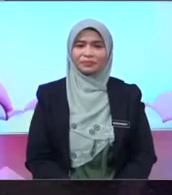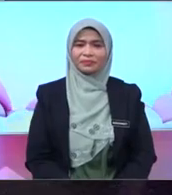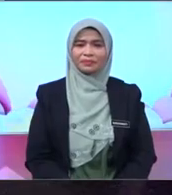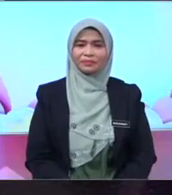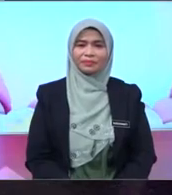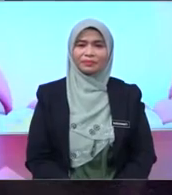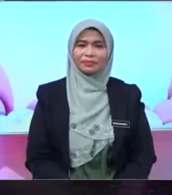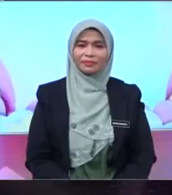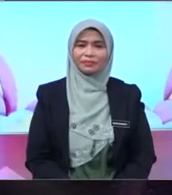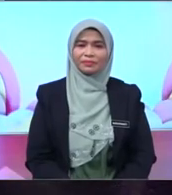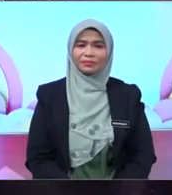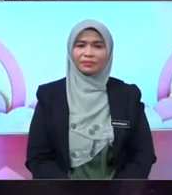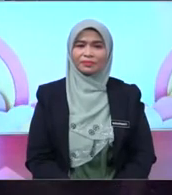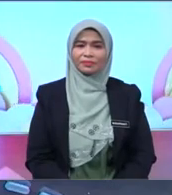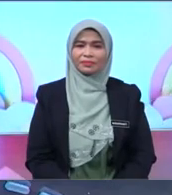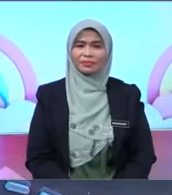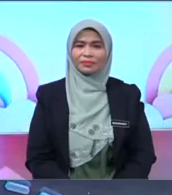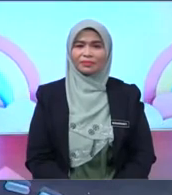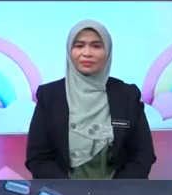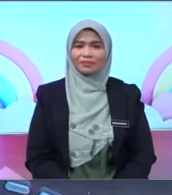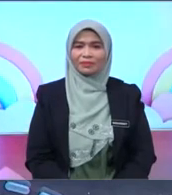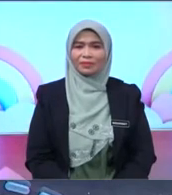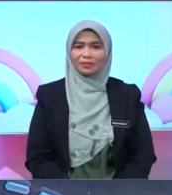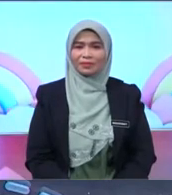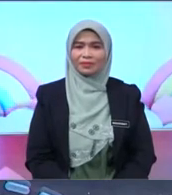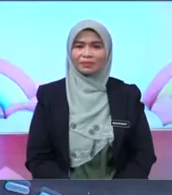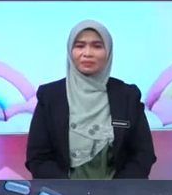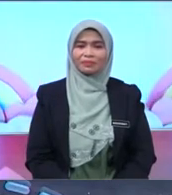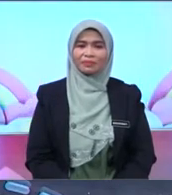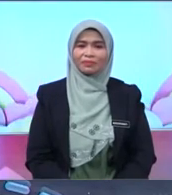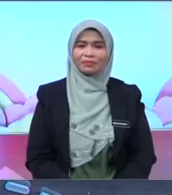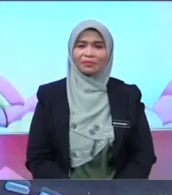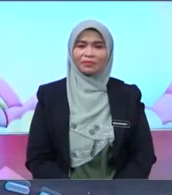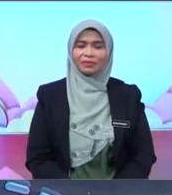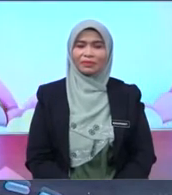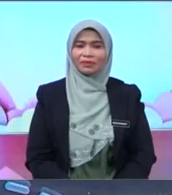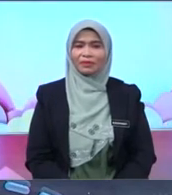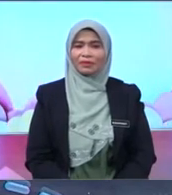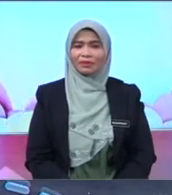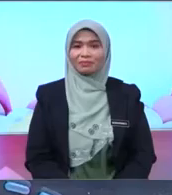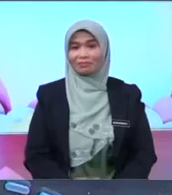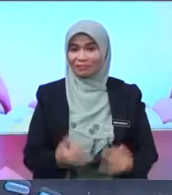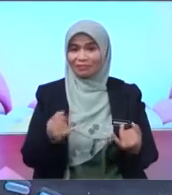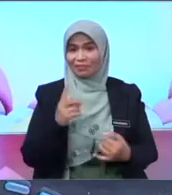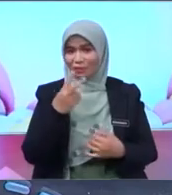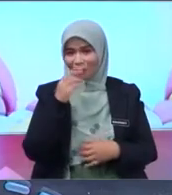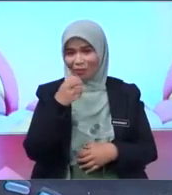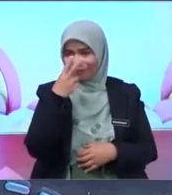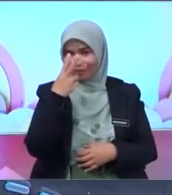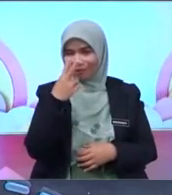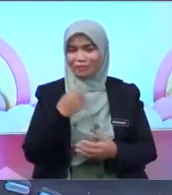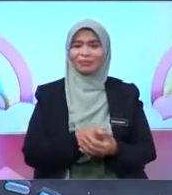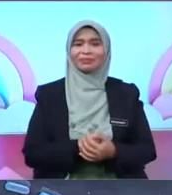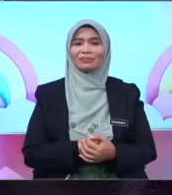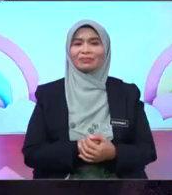segan Tampilkan di sini oke nanti kita tengok-tengok banyak Mira dapat bintang polisi